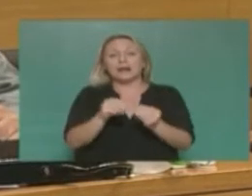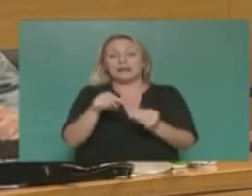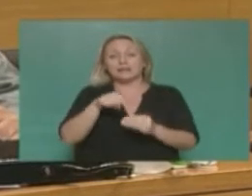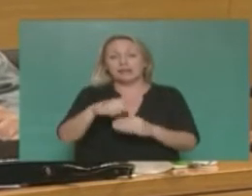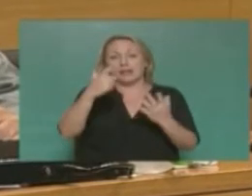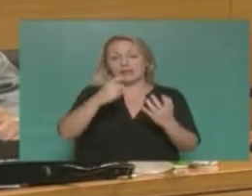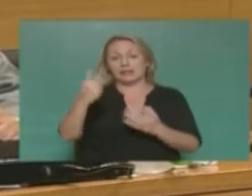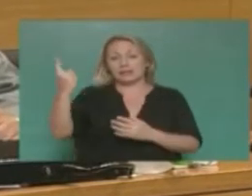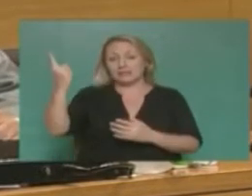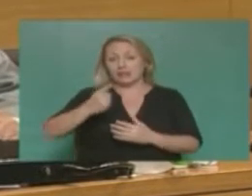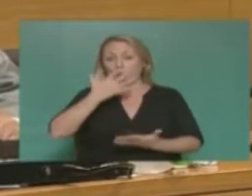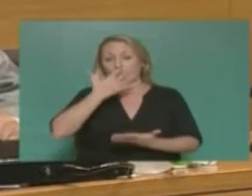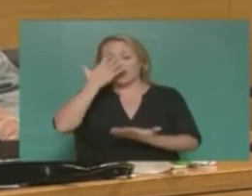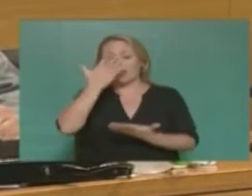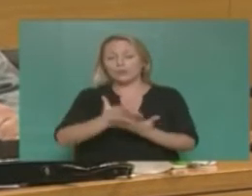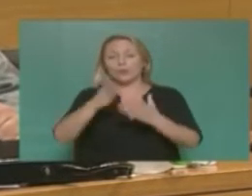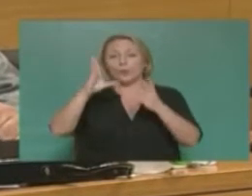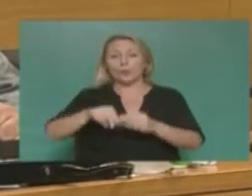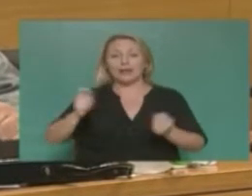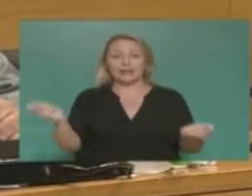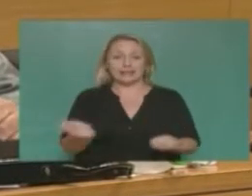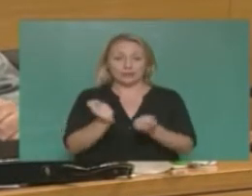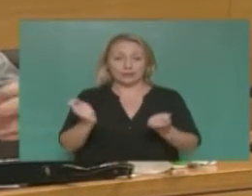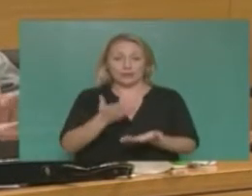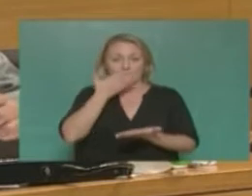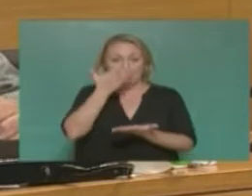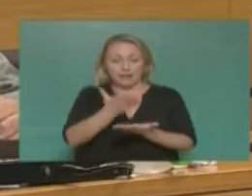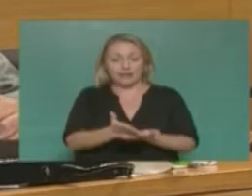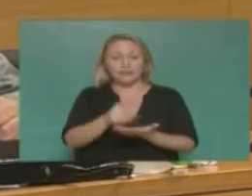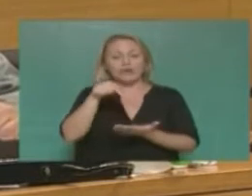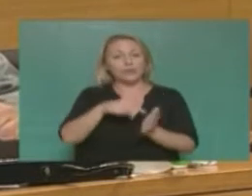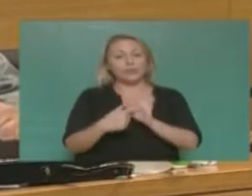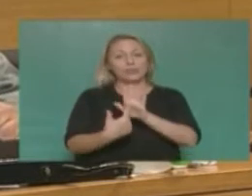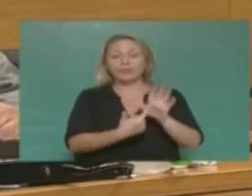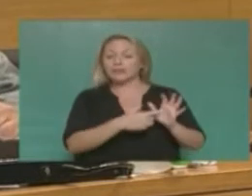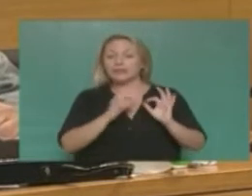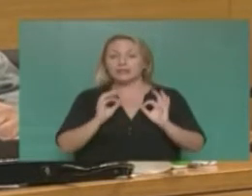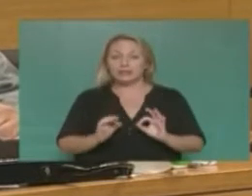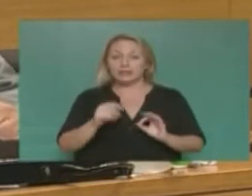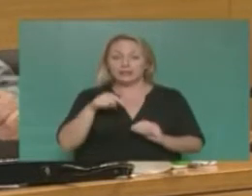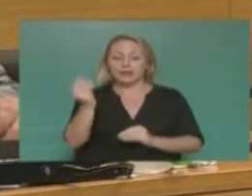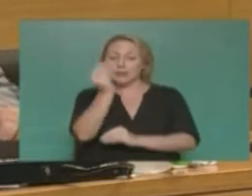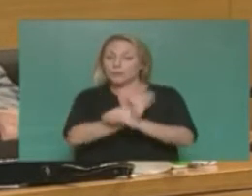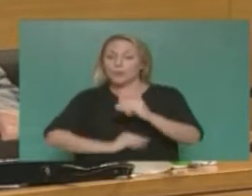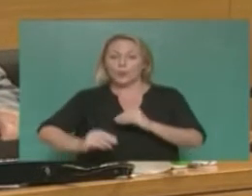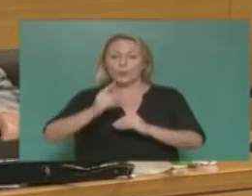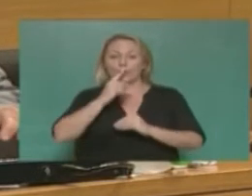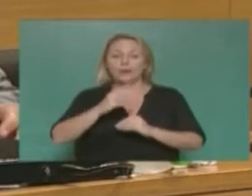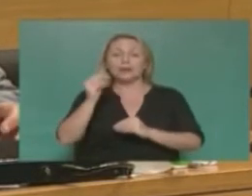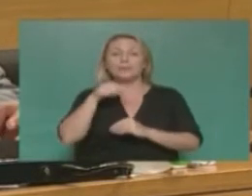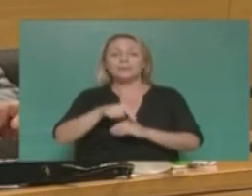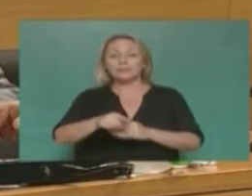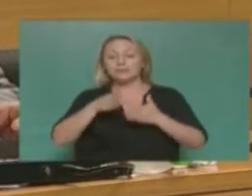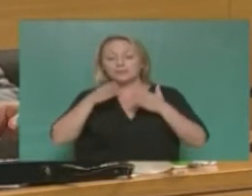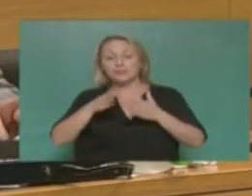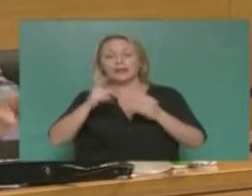% περίπου των εξόδων αφορά τα λειτουργικά. Φανερώνει κανείς, φανερώνει αυτό το πράγμα ότι μεγάλο μέρος αυτών δεσμεύεται για την κάλυψη των